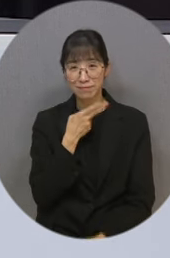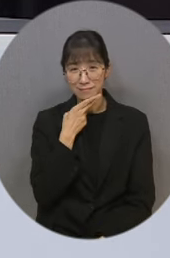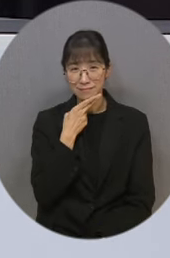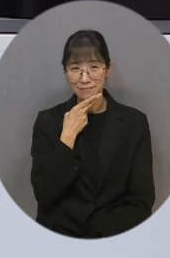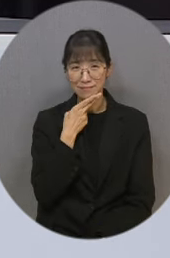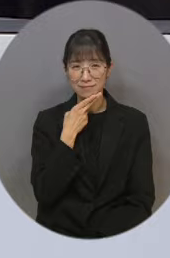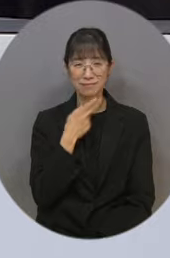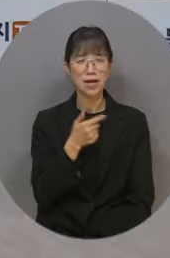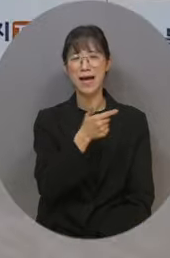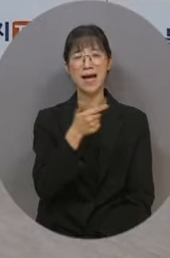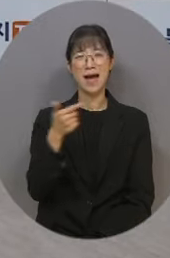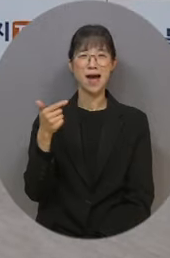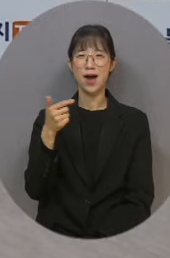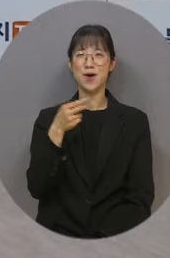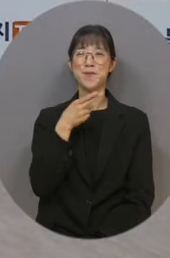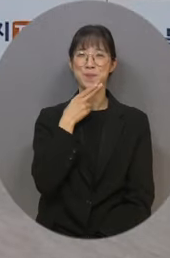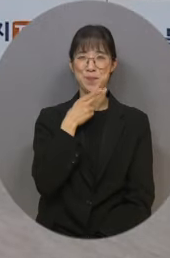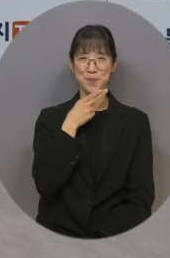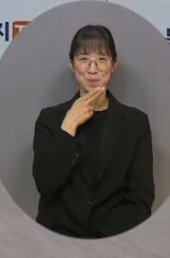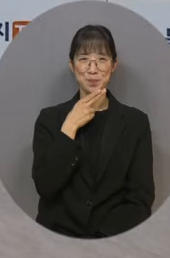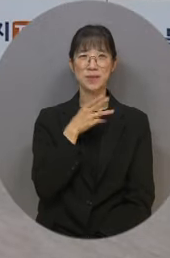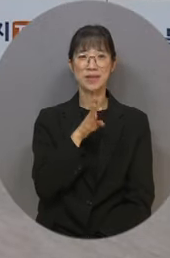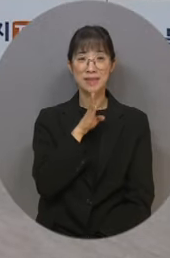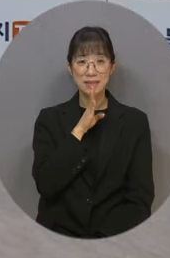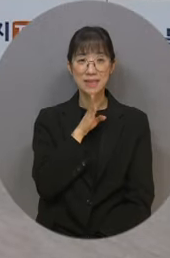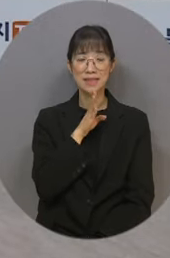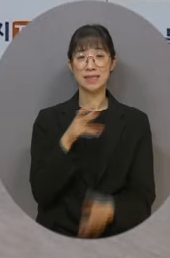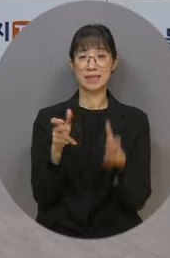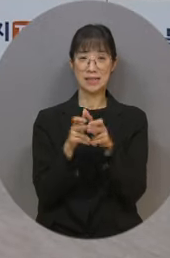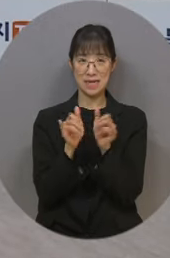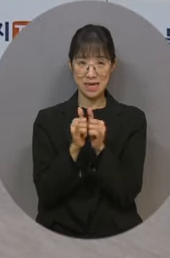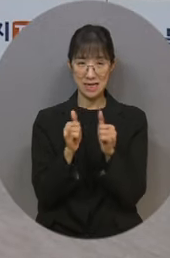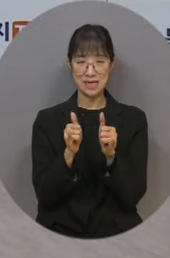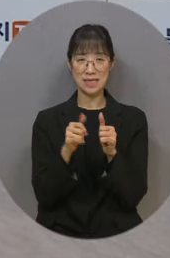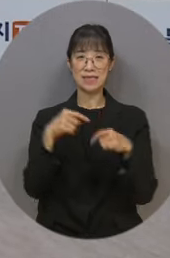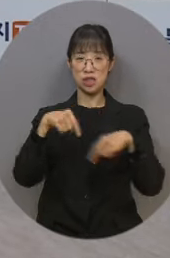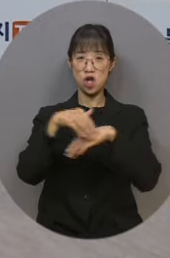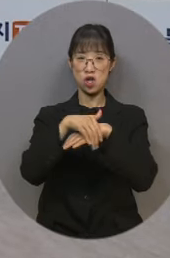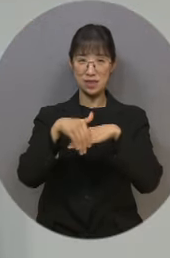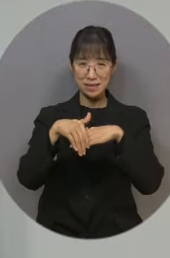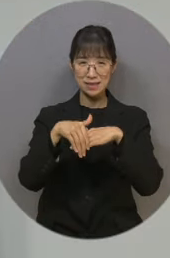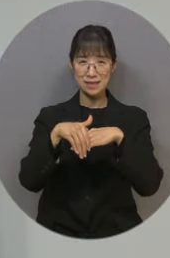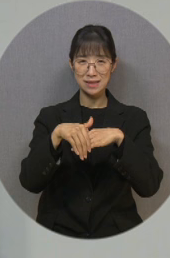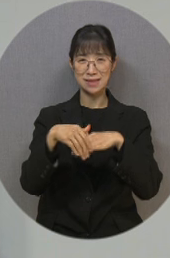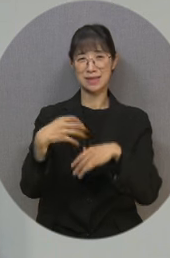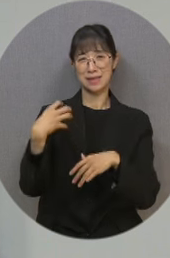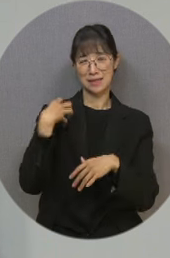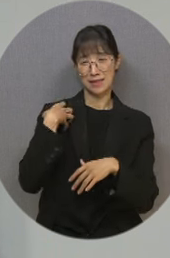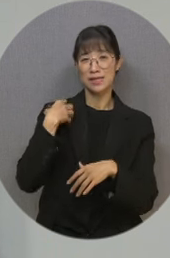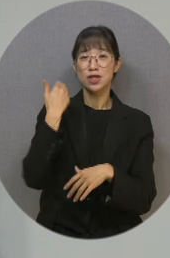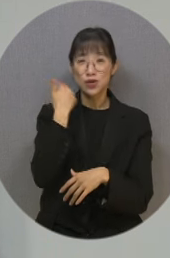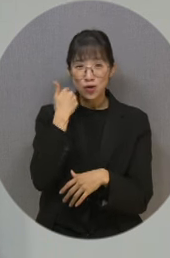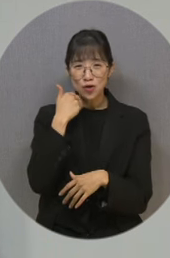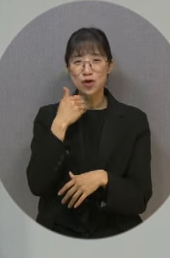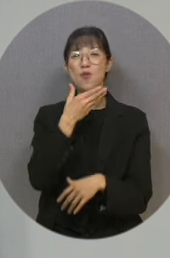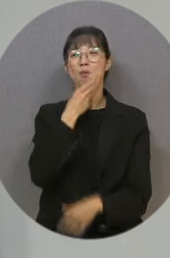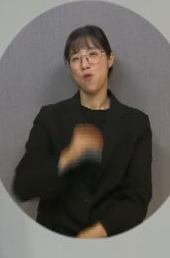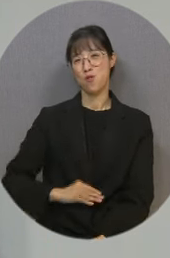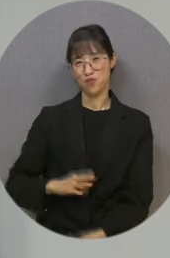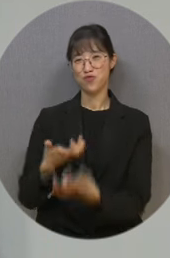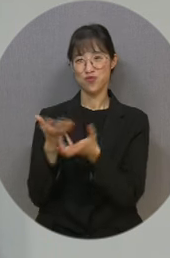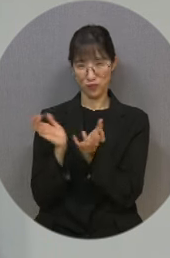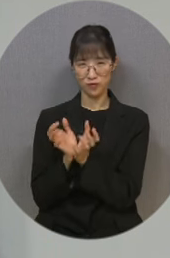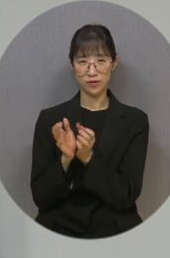아 큰 어려움은 없습니다 사실이 장애인 그 정책의 주무부처는 보건복 주부입니다